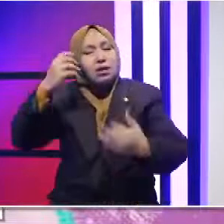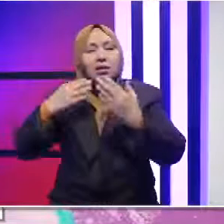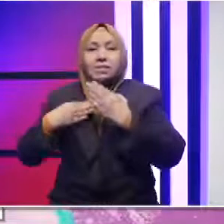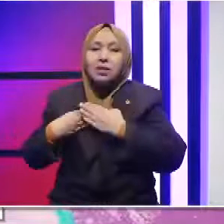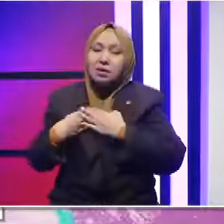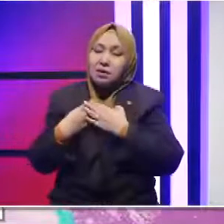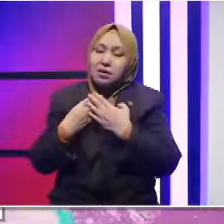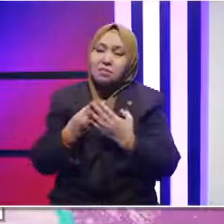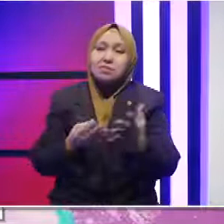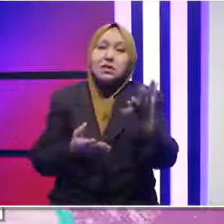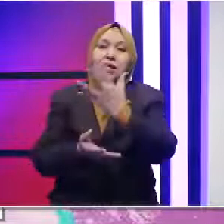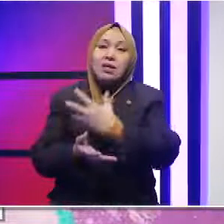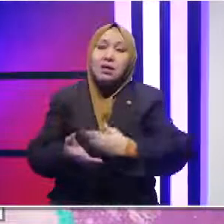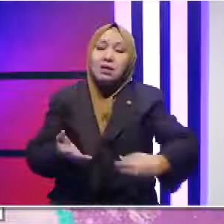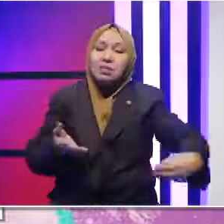الرحمن